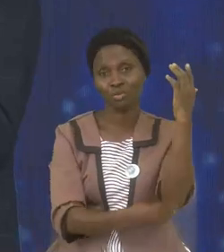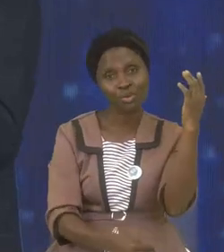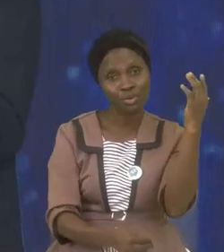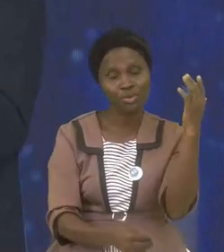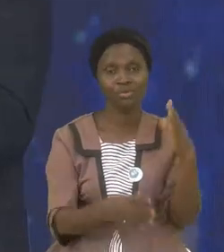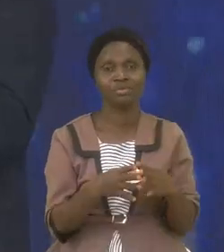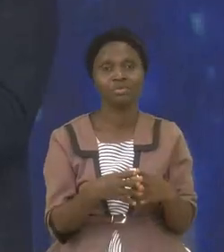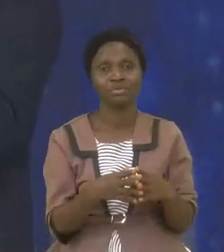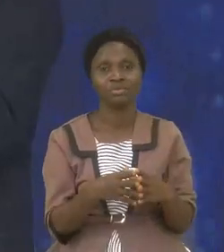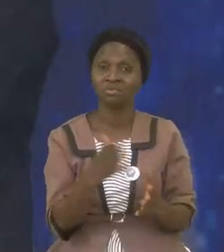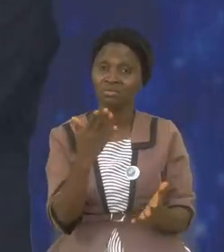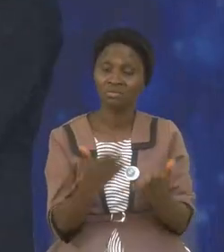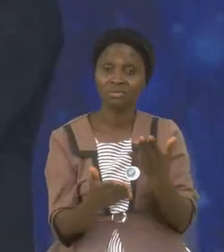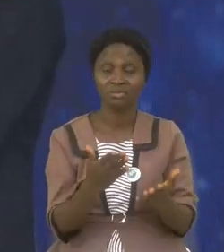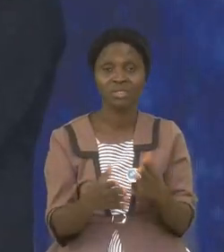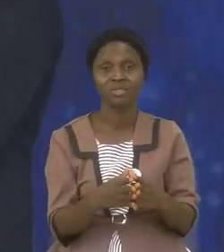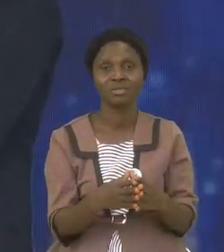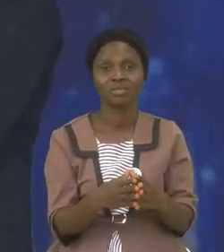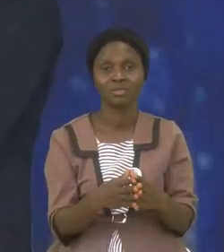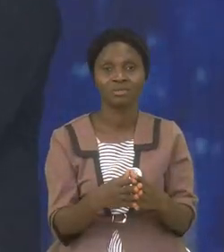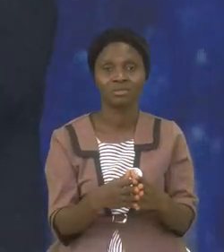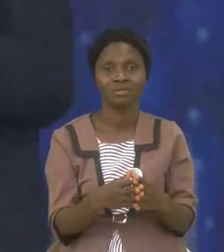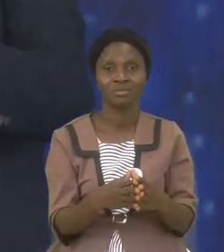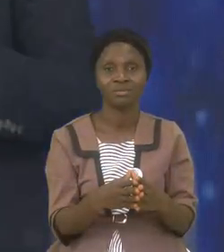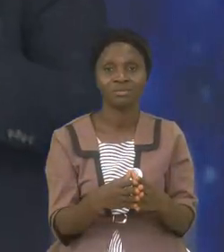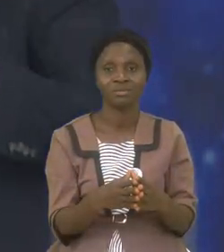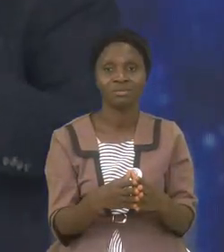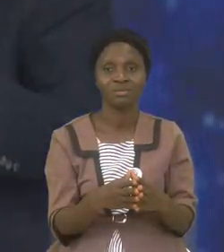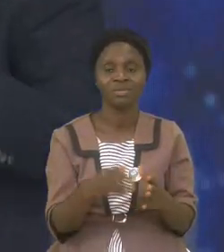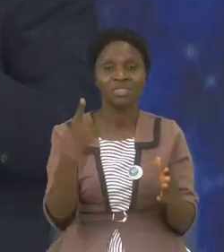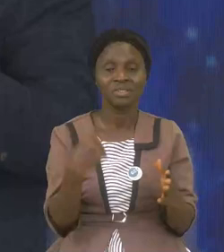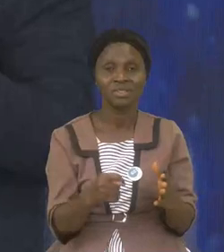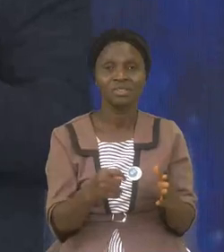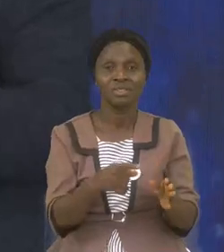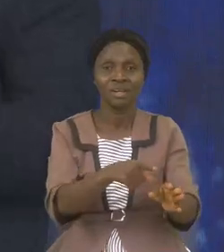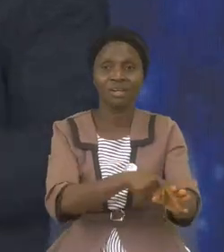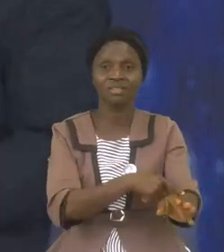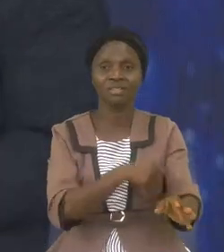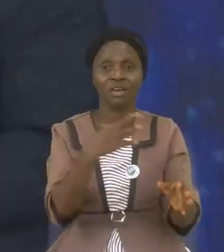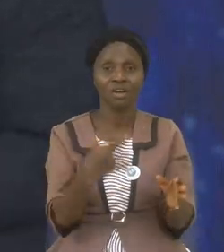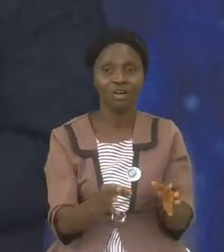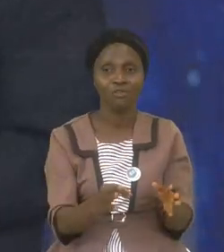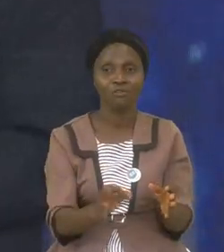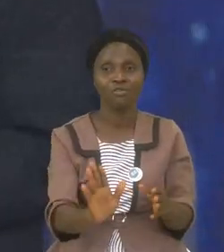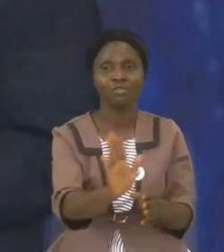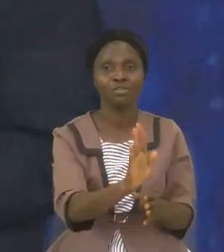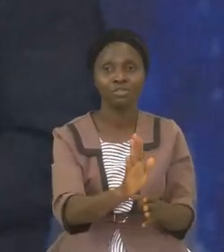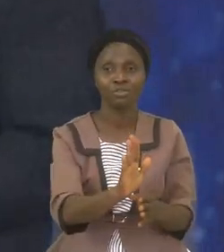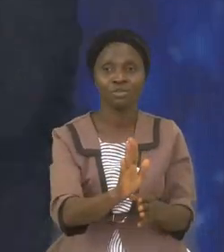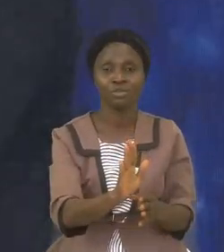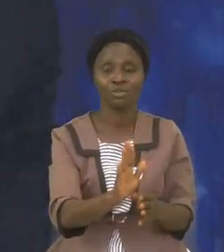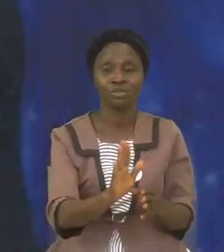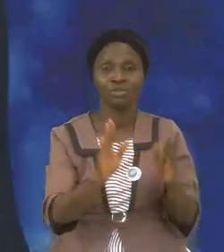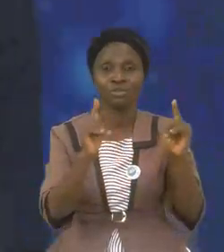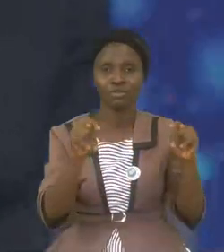ôter tes iniquités et tu vas user de compassion envers les pauvres, les malheureux. Et ton bonheur pourra se